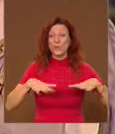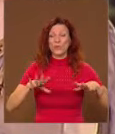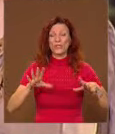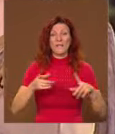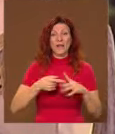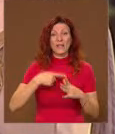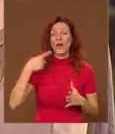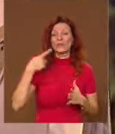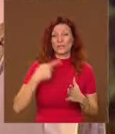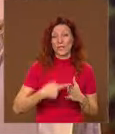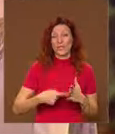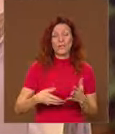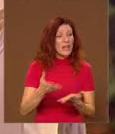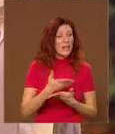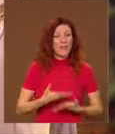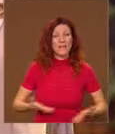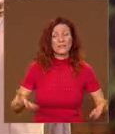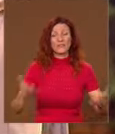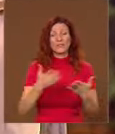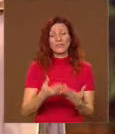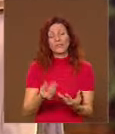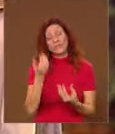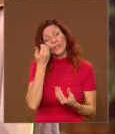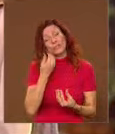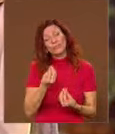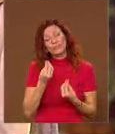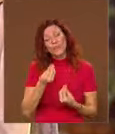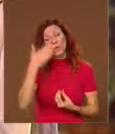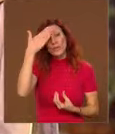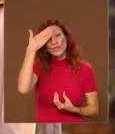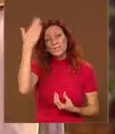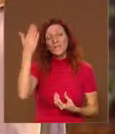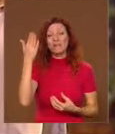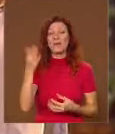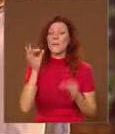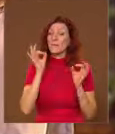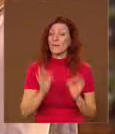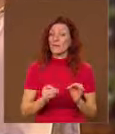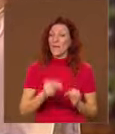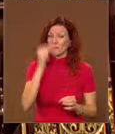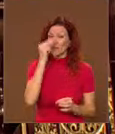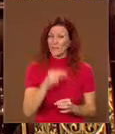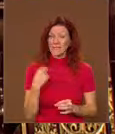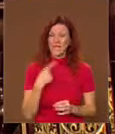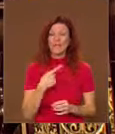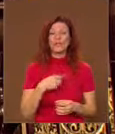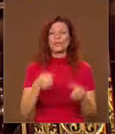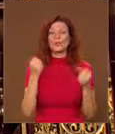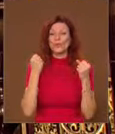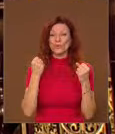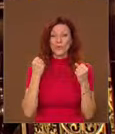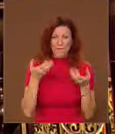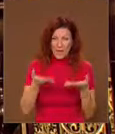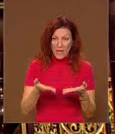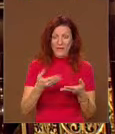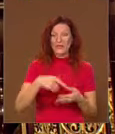на Божиите раби, всички благочестиви и православни християни, които живеят и пребивават в тази енория